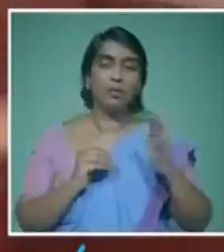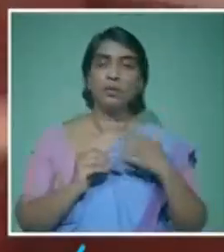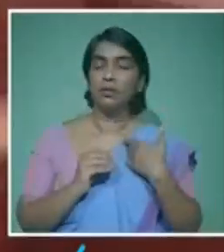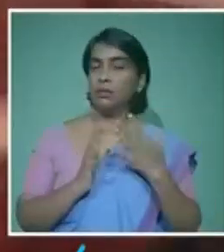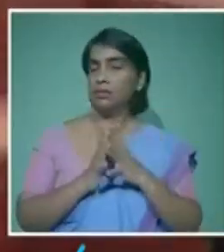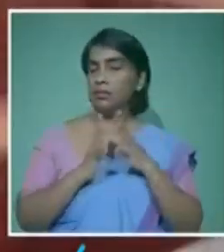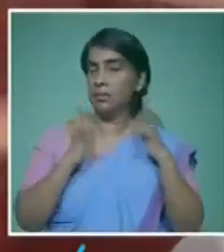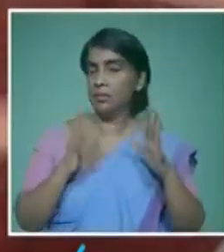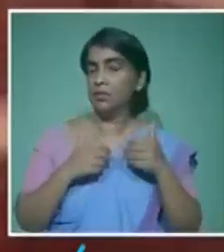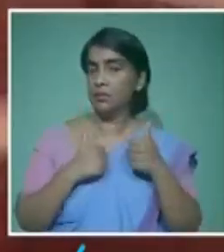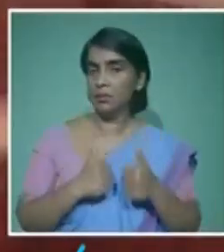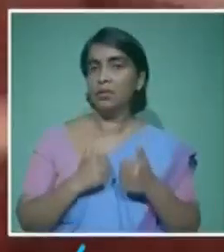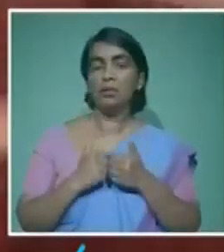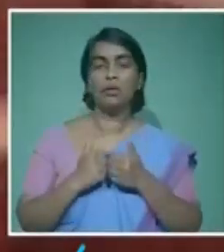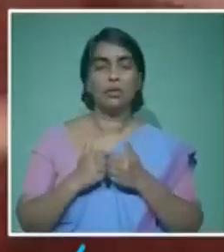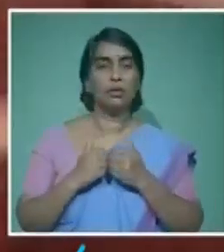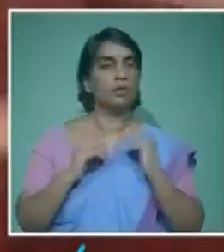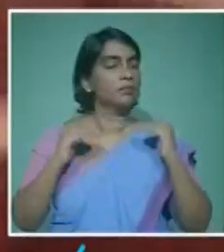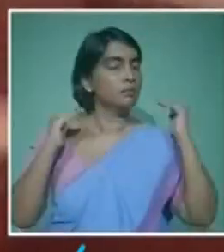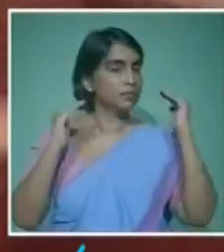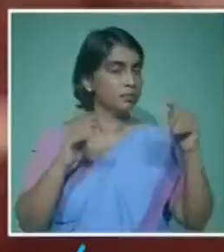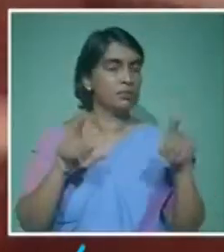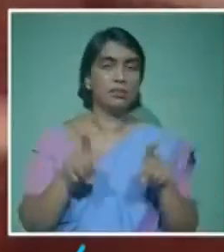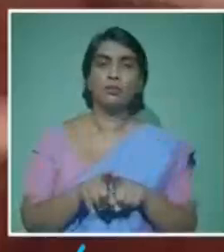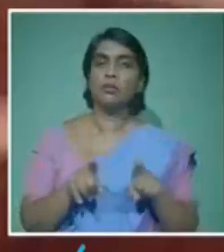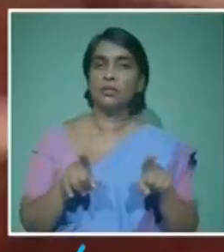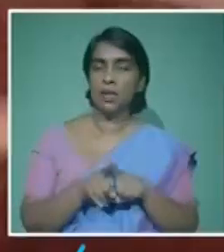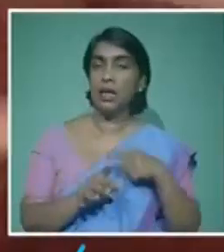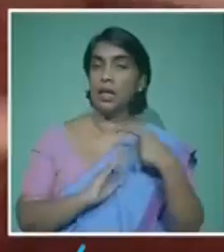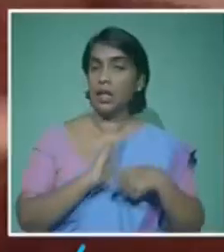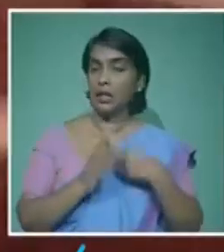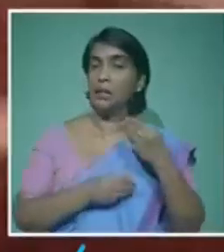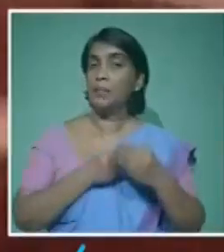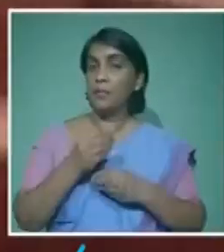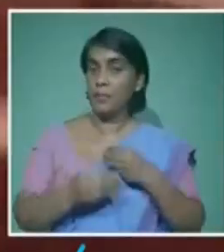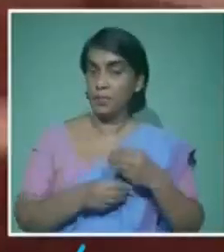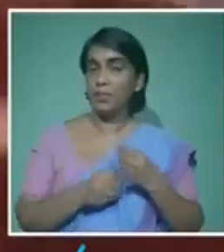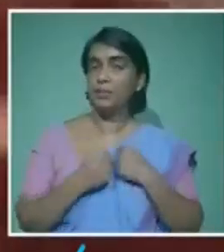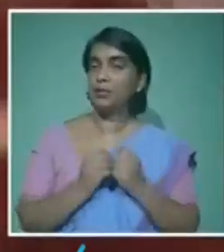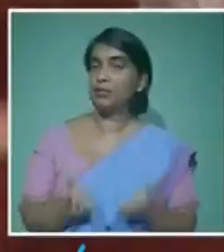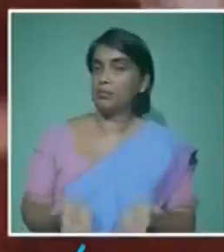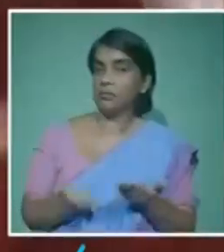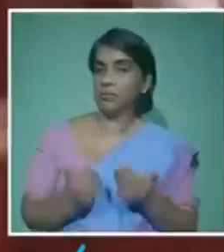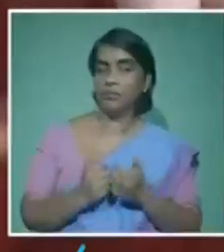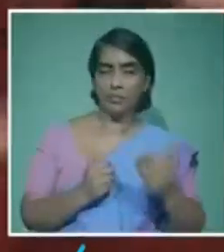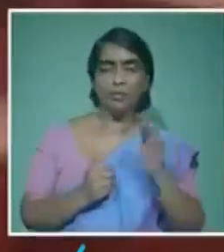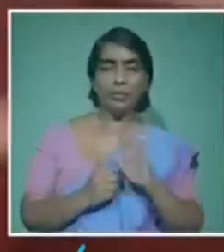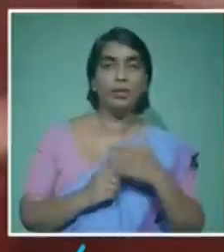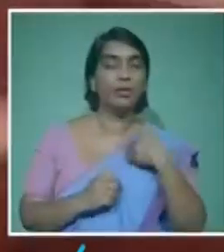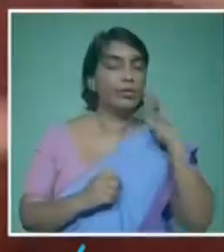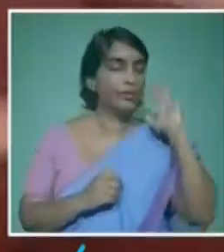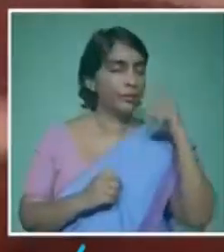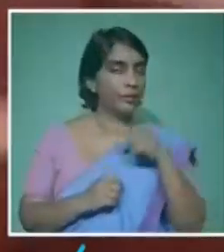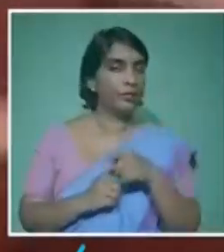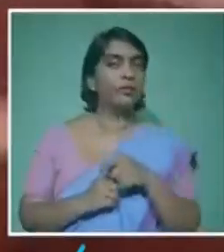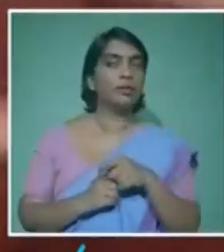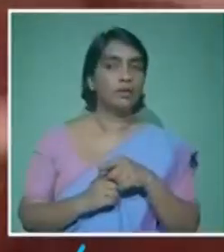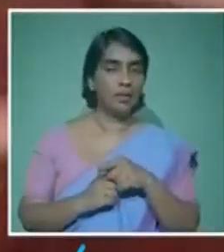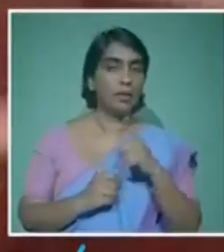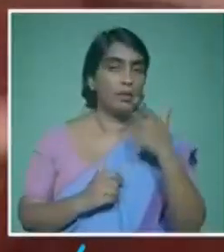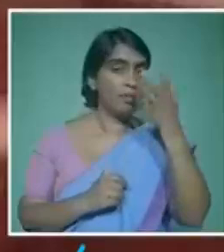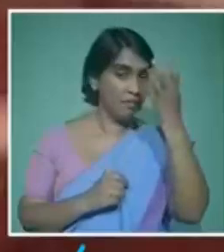தேசிய உற்பத்திகளை ஊக்குவித்து வருகின்றோம். அந்த வகையில் தேசிய டின்மீன் உற்பத்தியும் அடங்குகின்றது. அதே